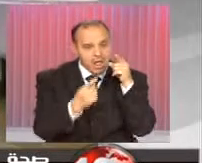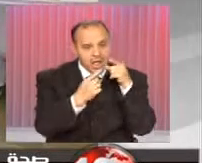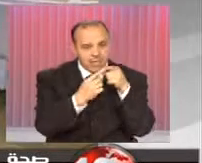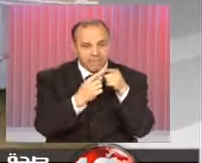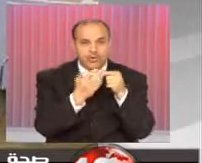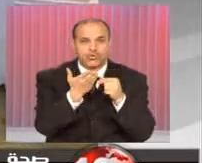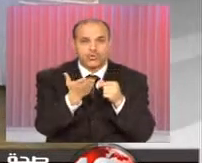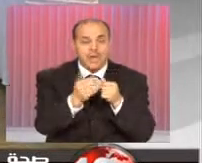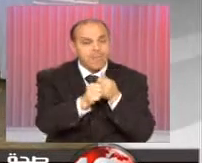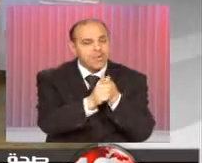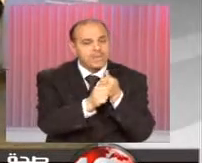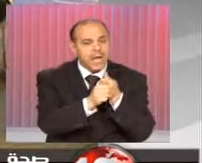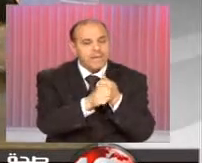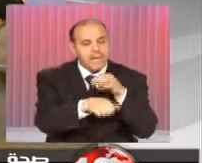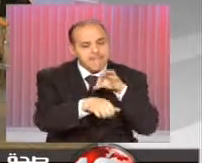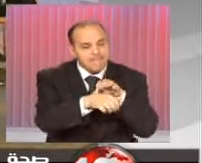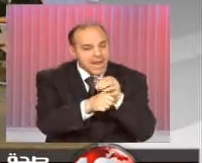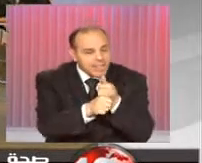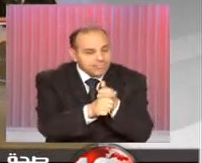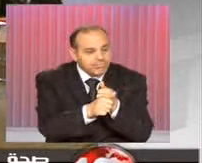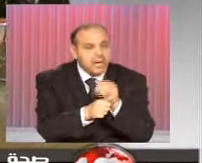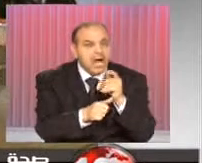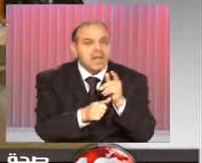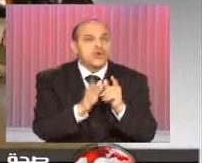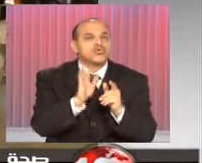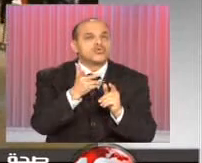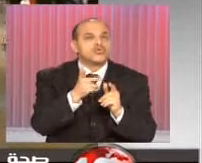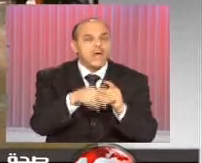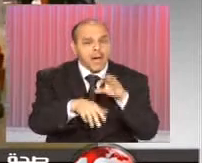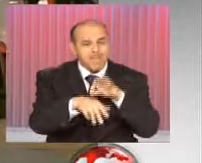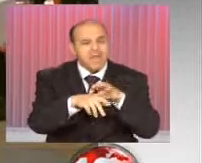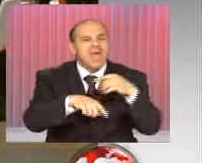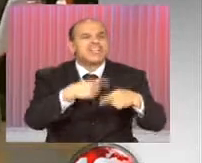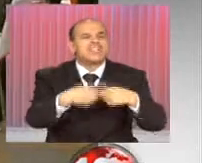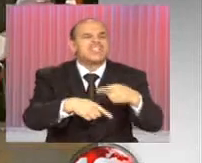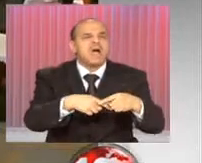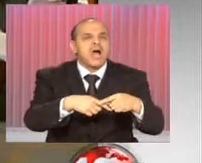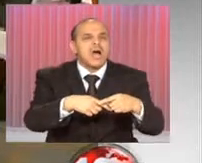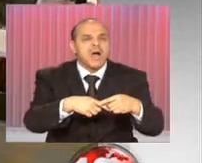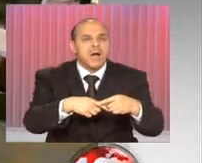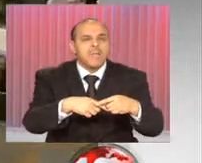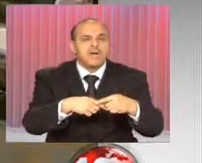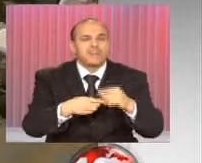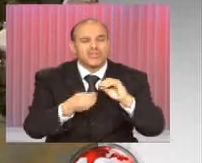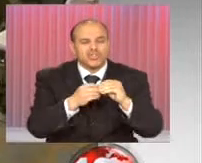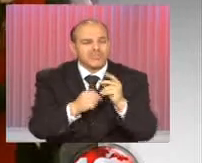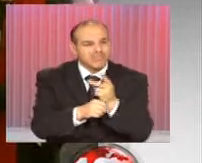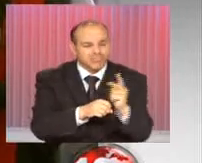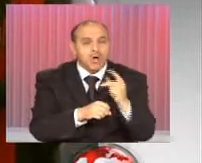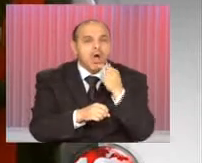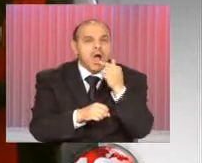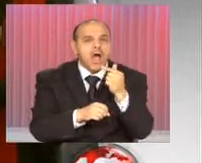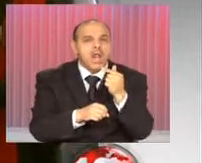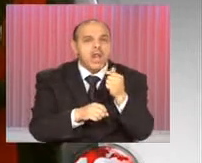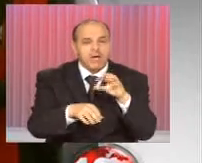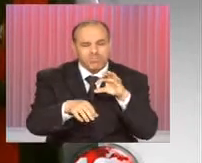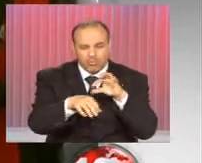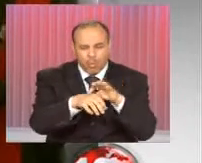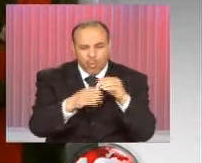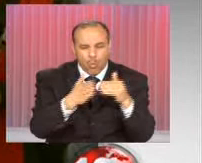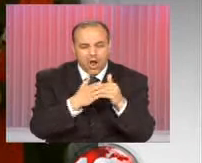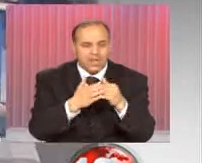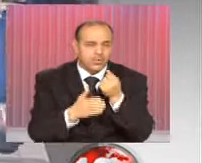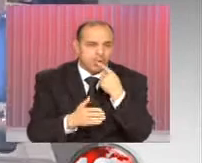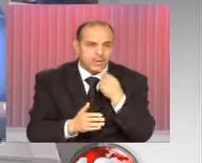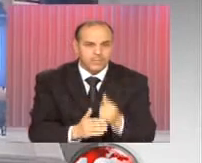منه متابعة المريض خاصة بالنسبة إلى الأمراض المزمنة من مرحلة التقصي وصولا إلى مرحلة